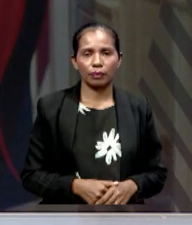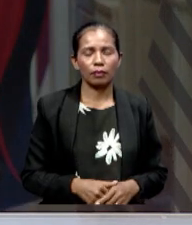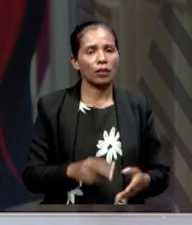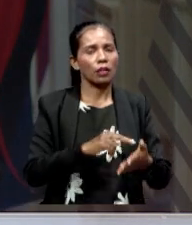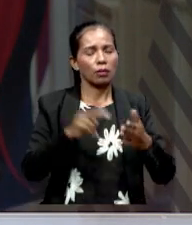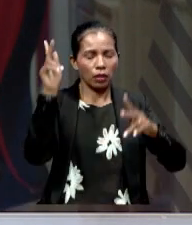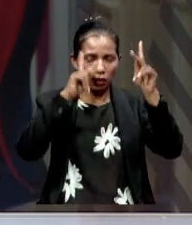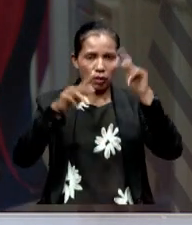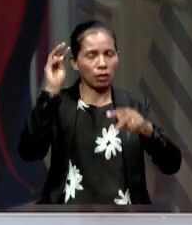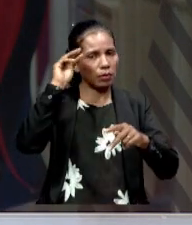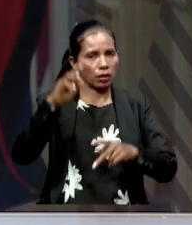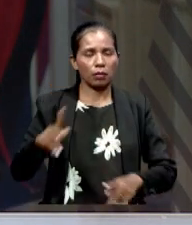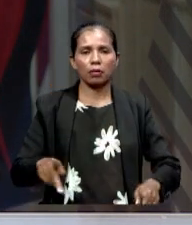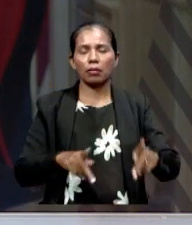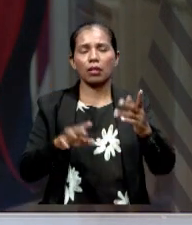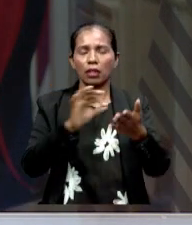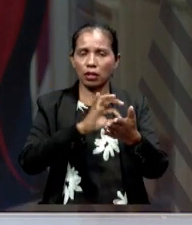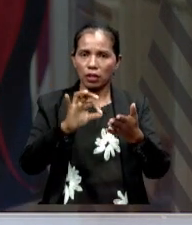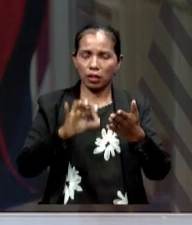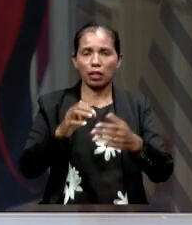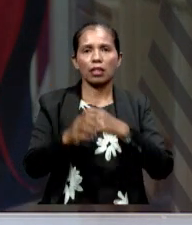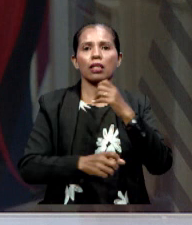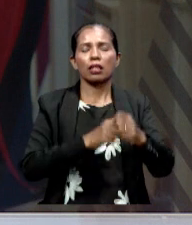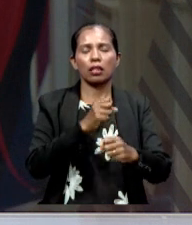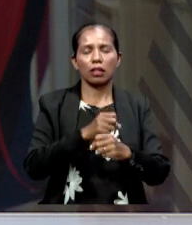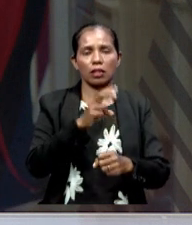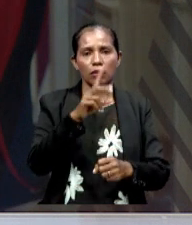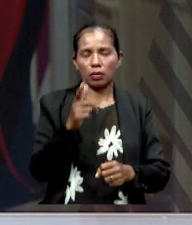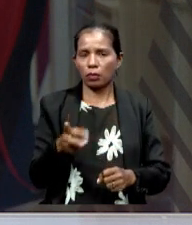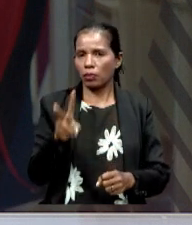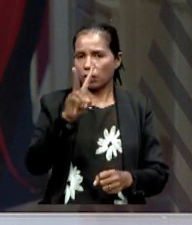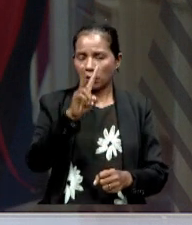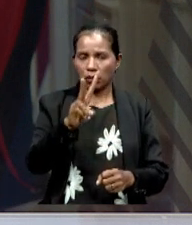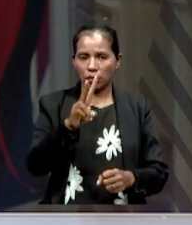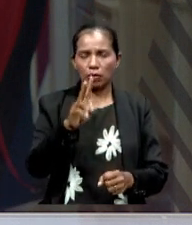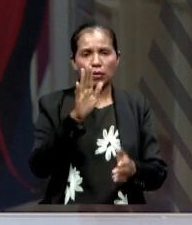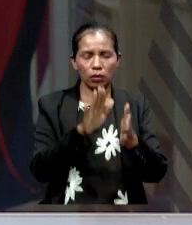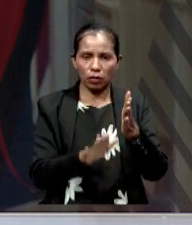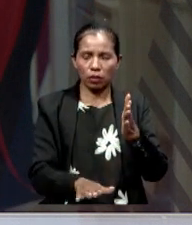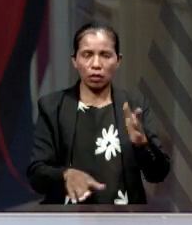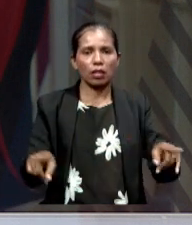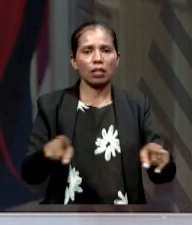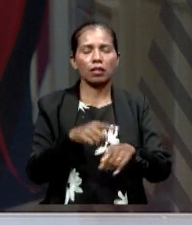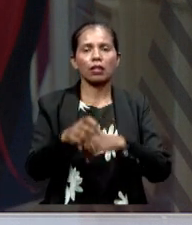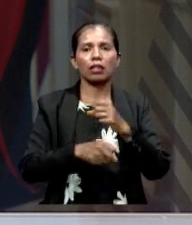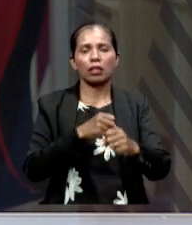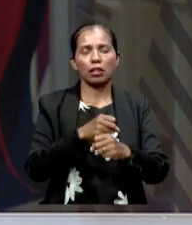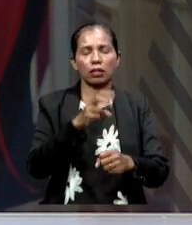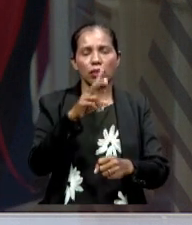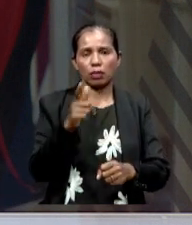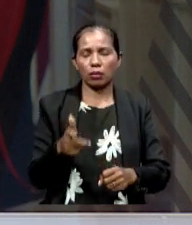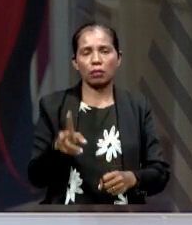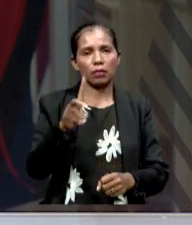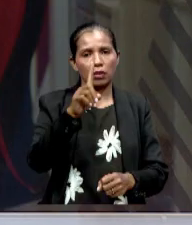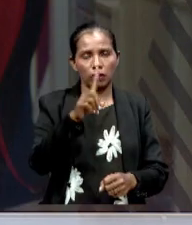Numărul cazurilor de Ministerul Public rezistă iar tinerii în rurul răsing rua, ki cliu compară cu tinerii în rurul răsing